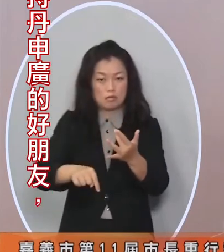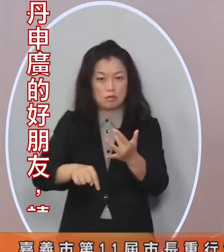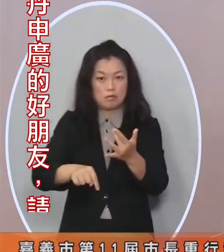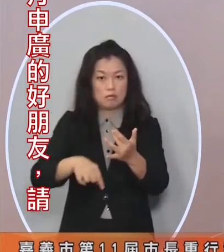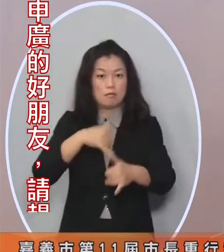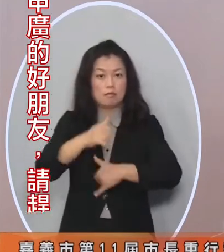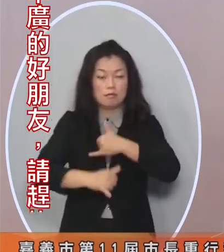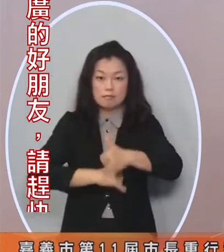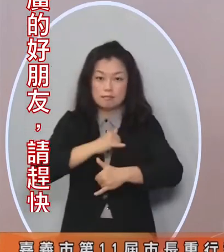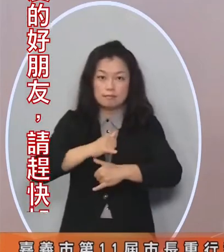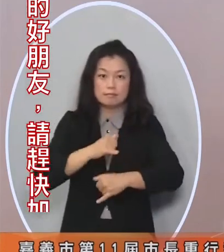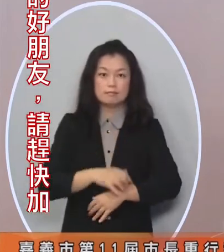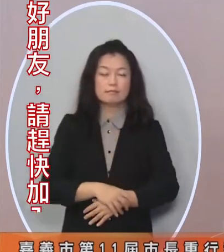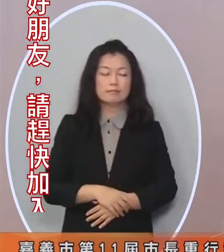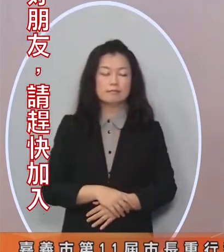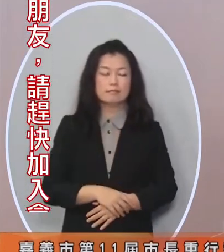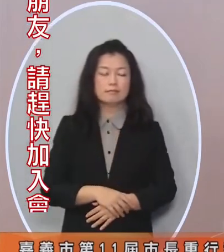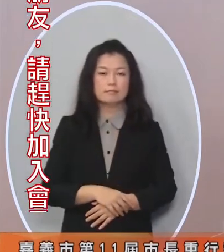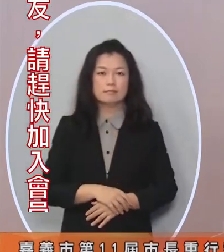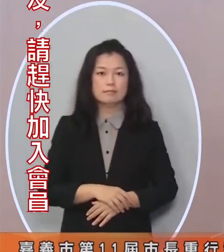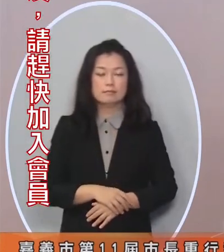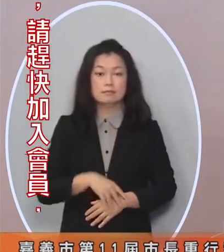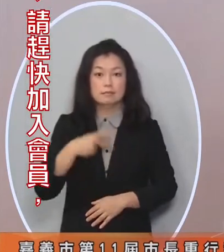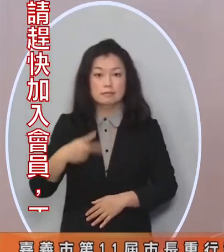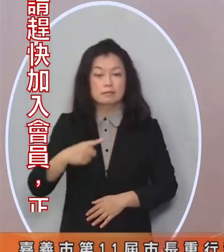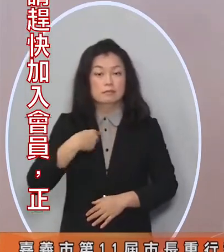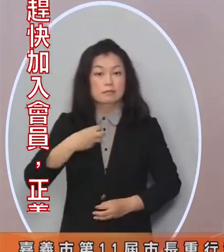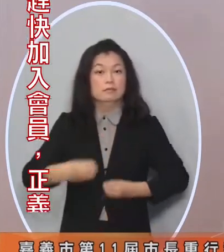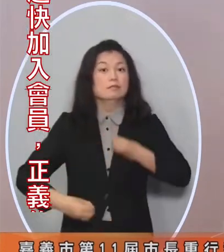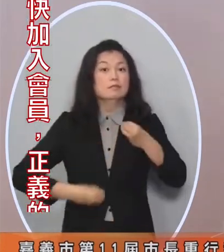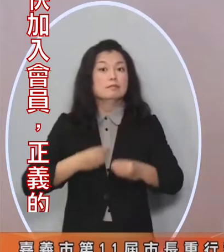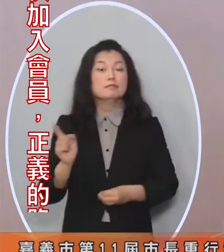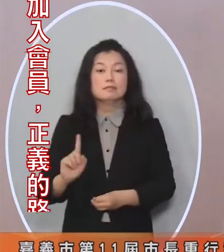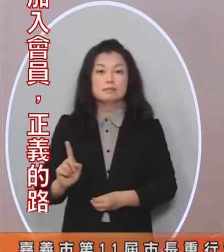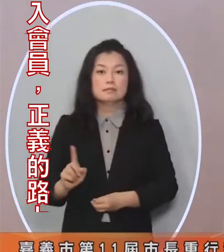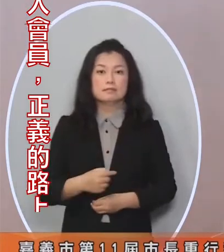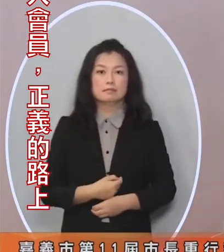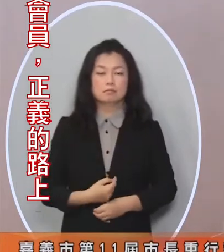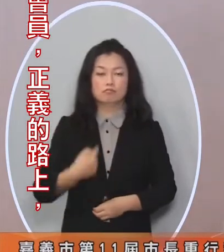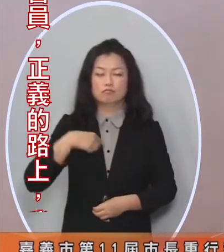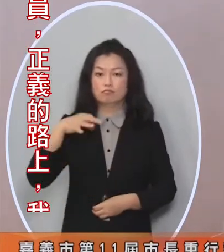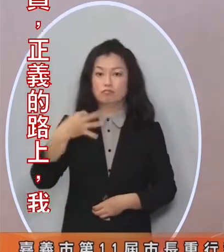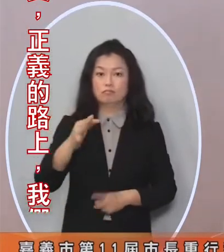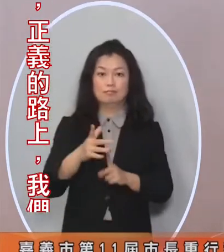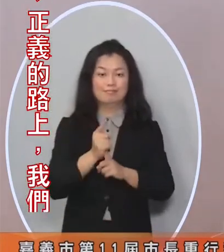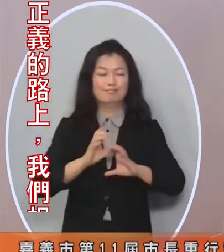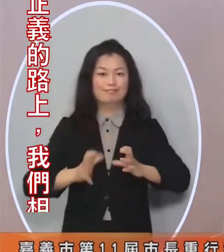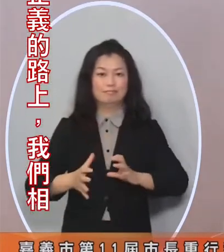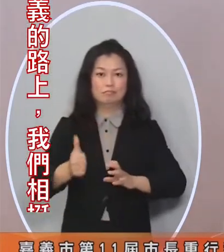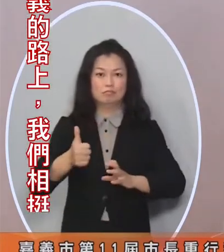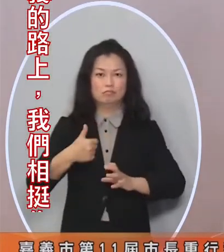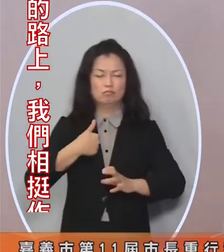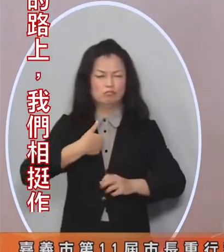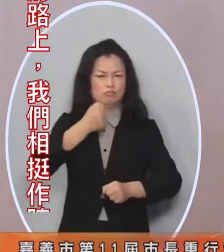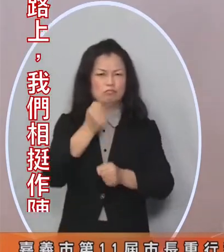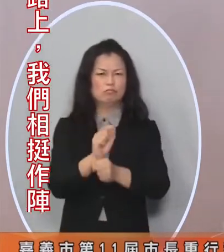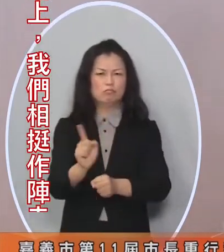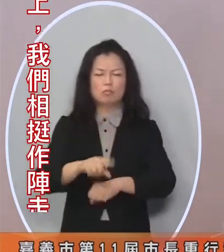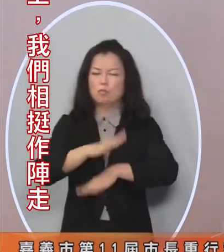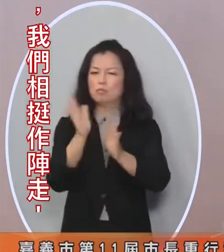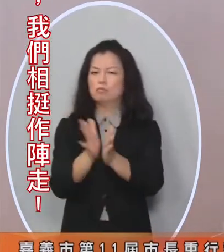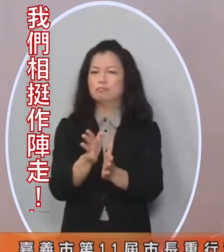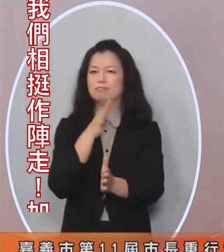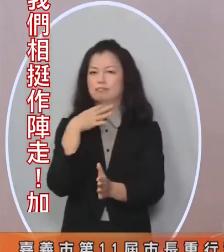哈。那另外呢，我要跟大家分享就是。我财神总统，不管做什么都是做财